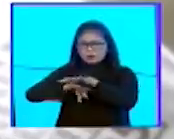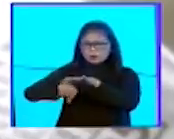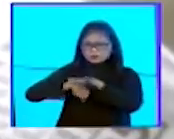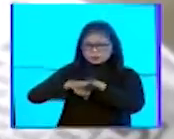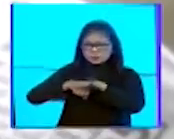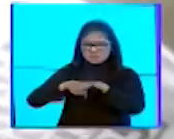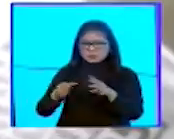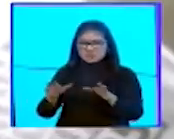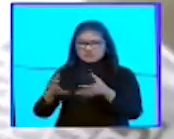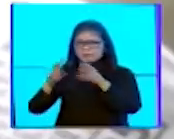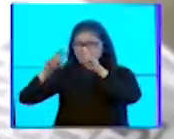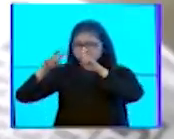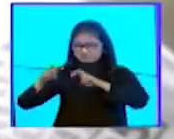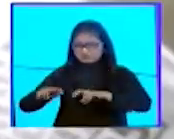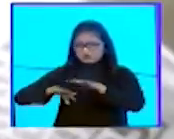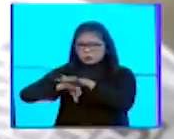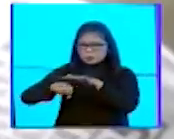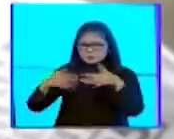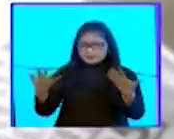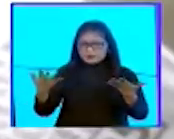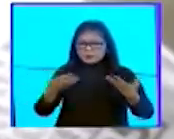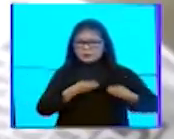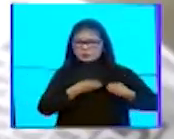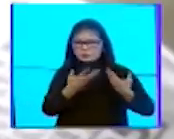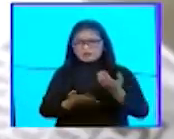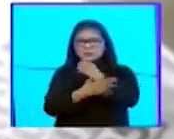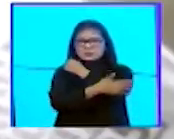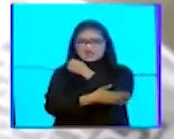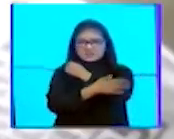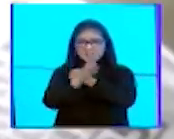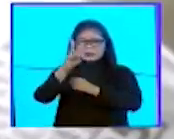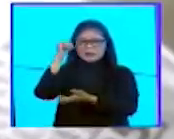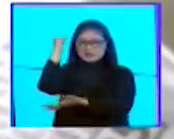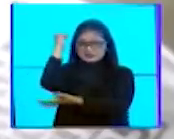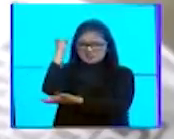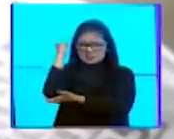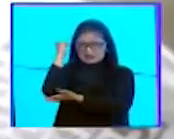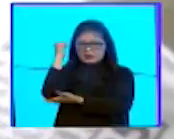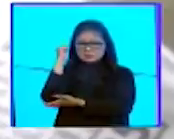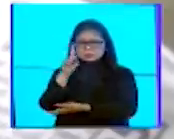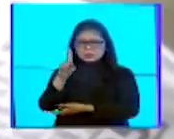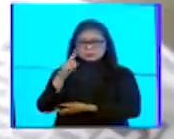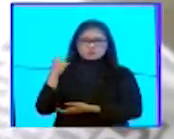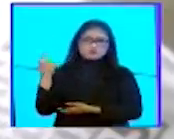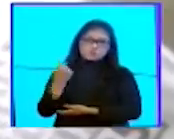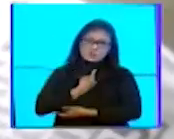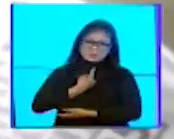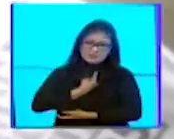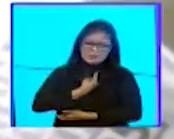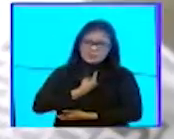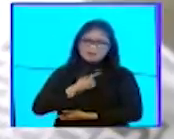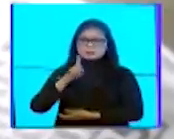disimpulkan adanya kerugian negara dari penetapan 3 tersangka, 2 diantaranya dari pihak swasta selaku pengadaan barang dan 1 tersangka pegawai